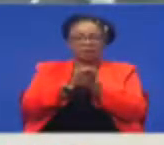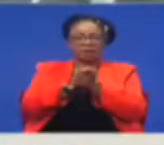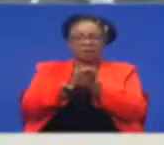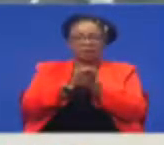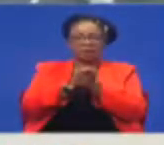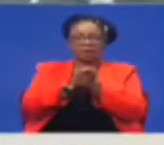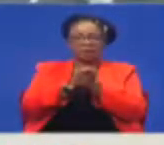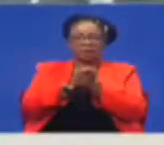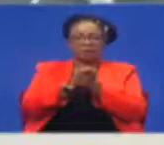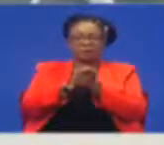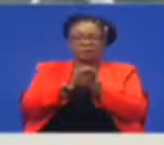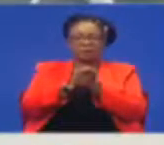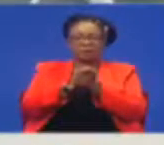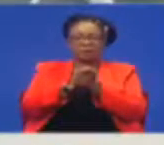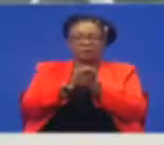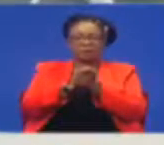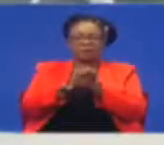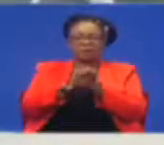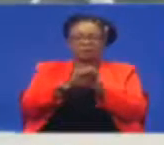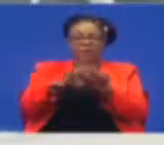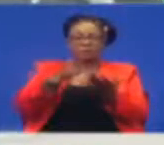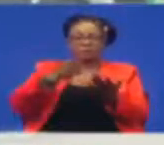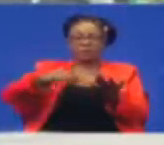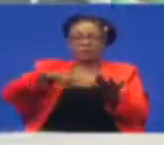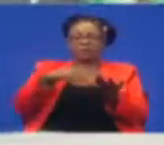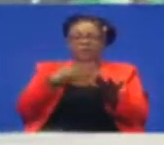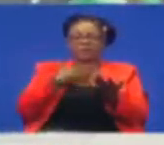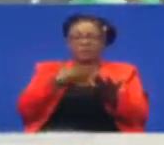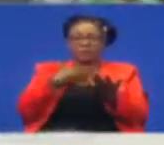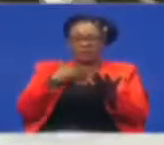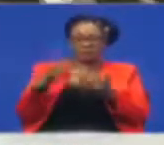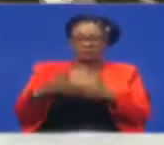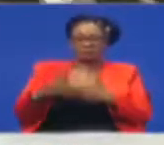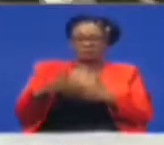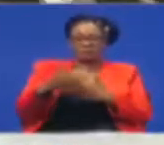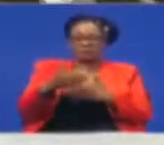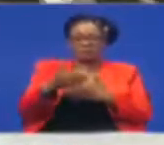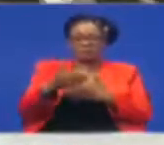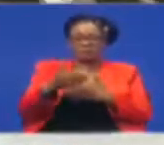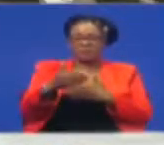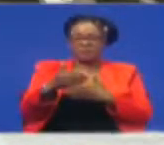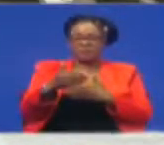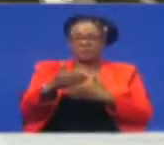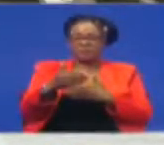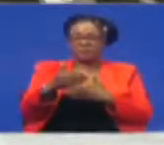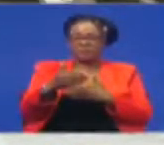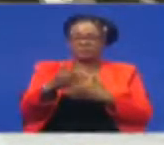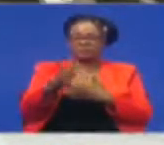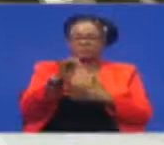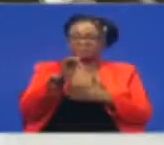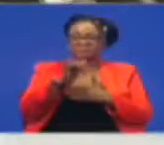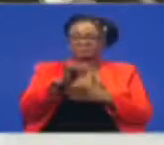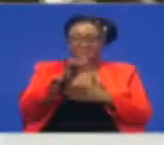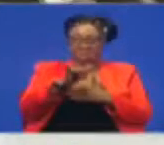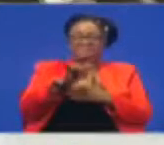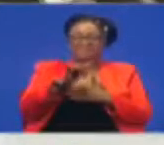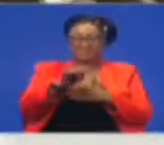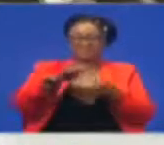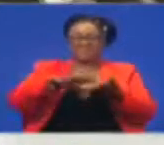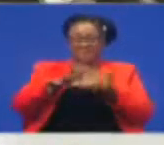tulikuwa tungependelea hiyo handshake iendelee. Hiyo handshake ilikuwa tu tactics ya Mheshimiwa